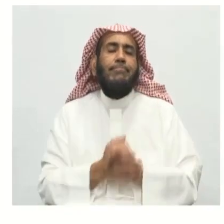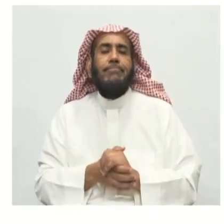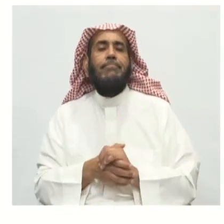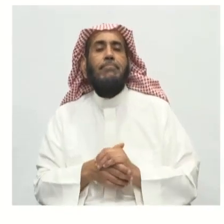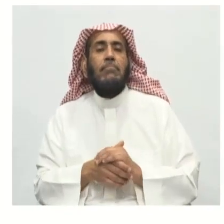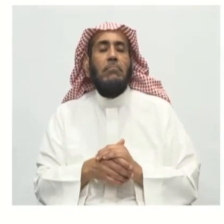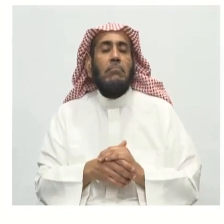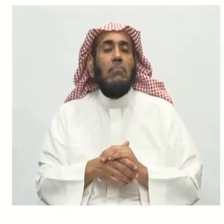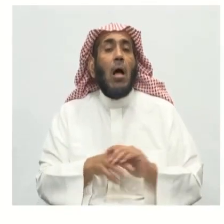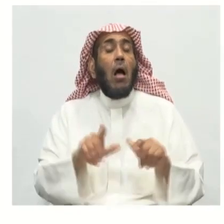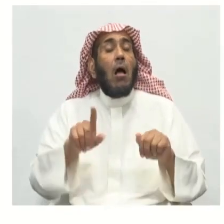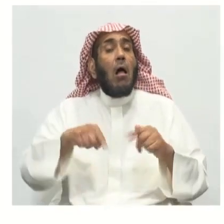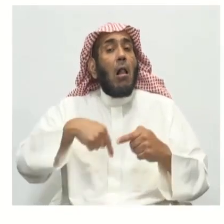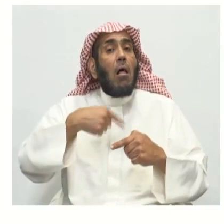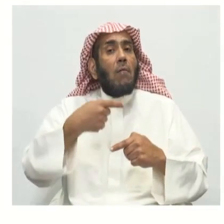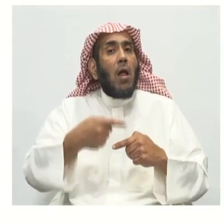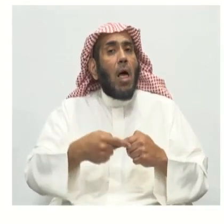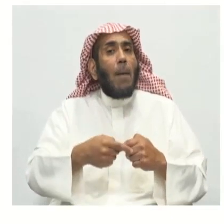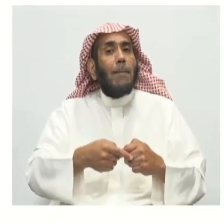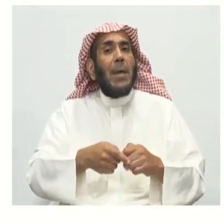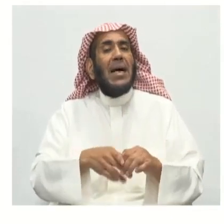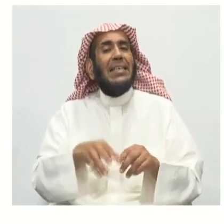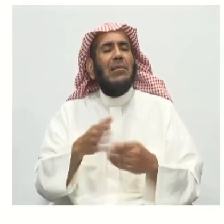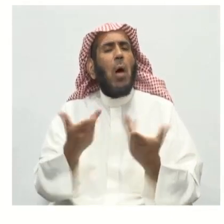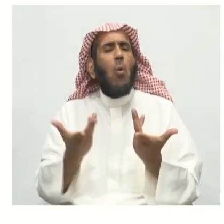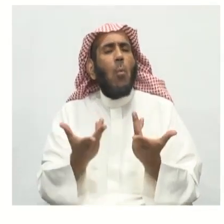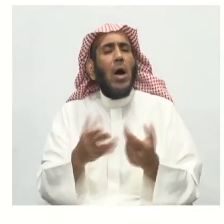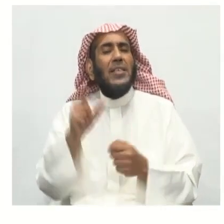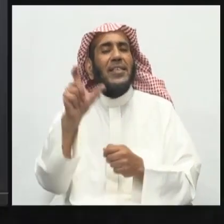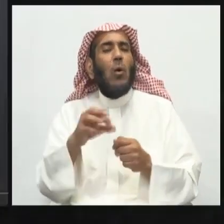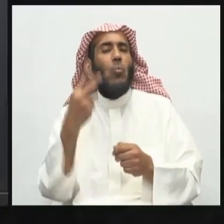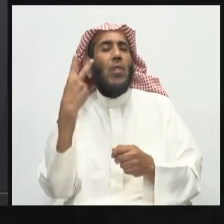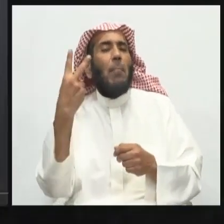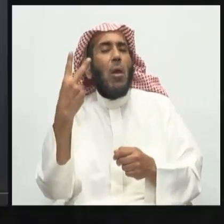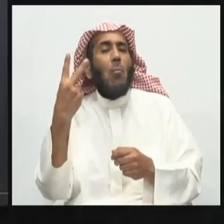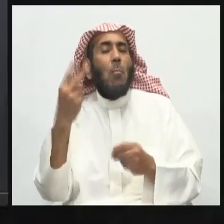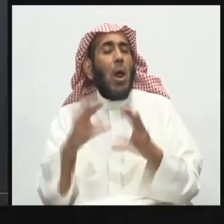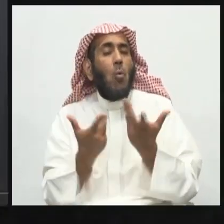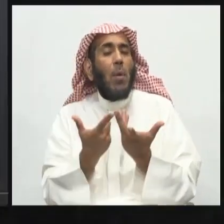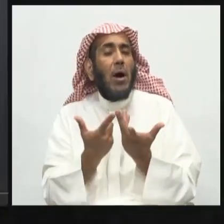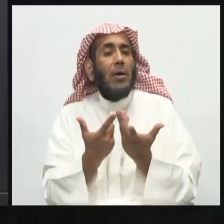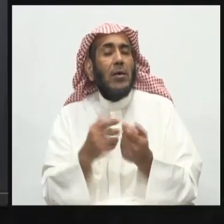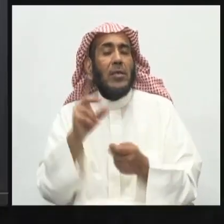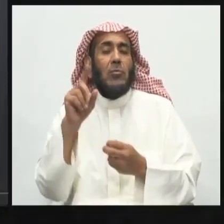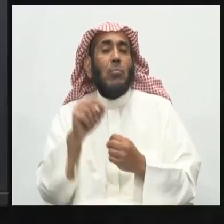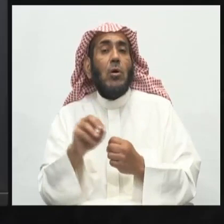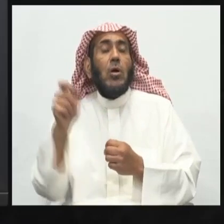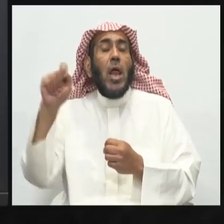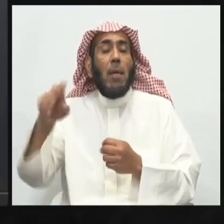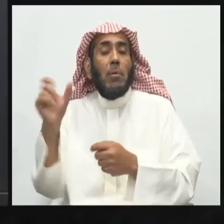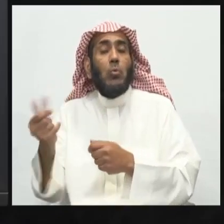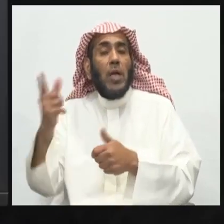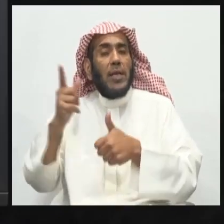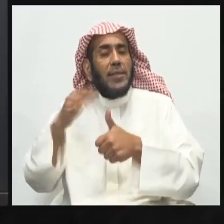الارض فلما جاوزا من هما من هما احسنتم موسى عليه